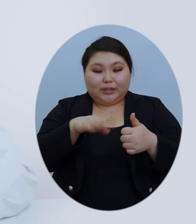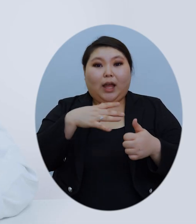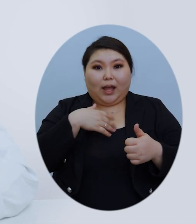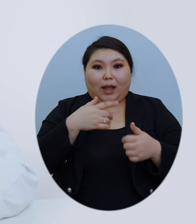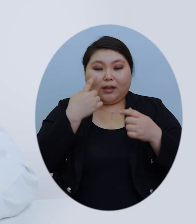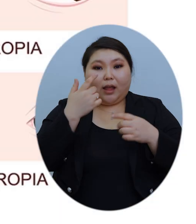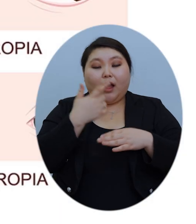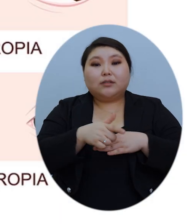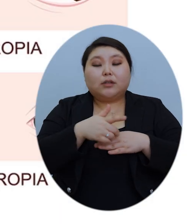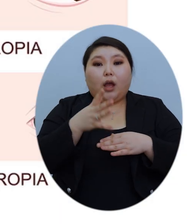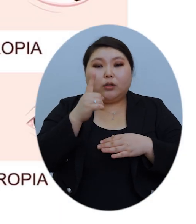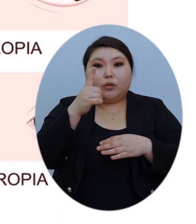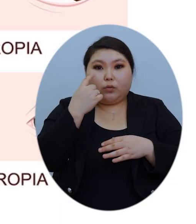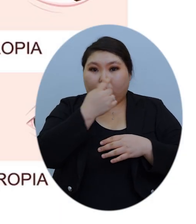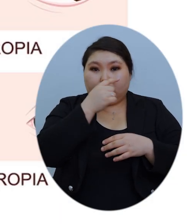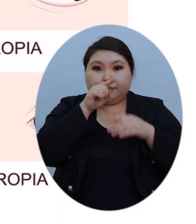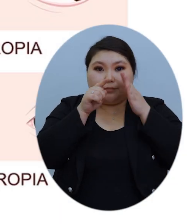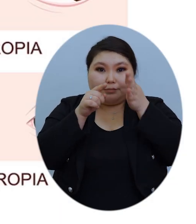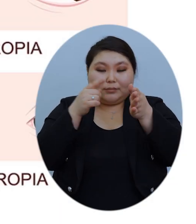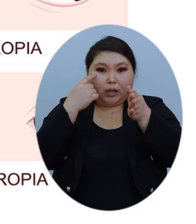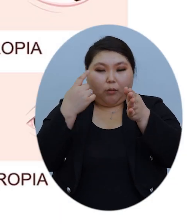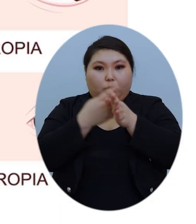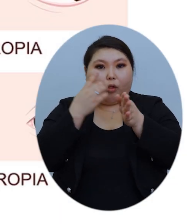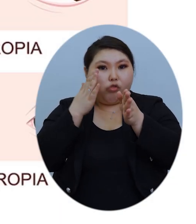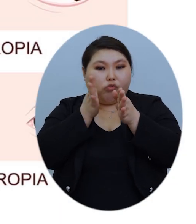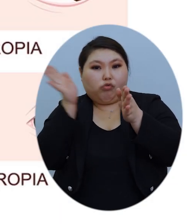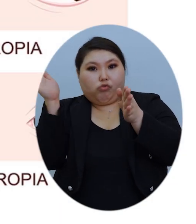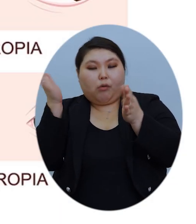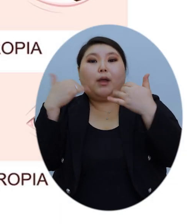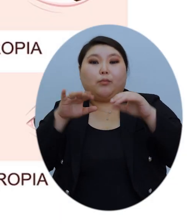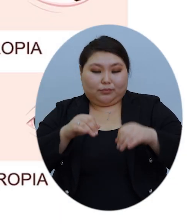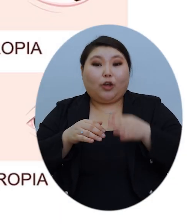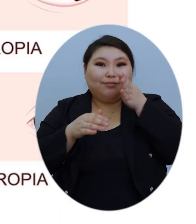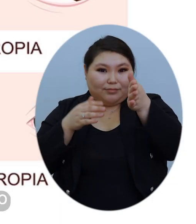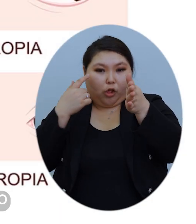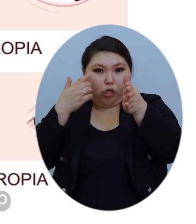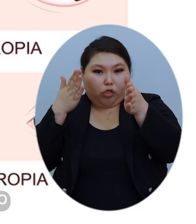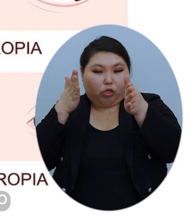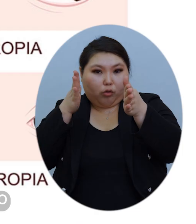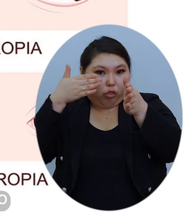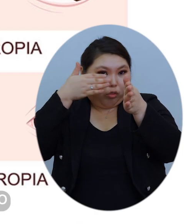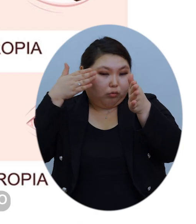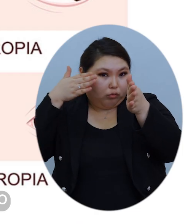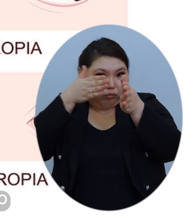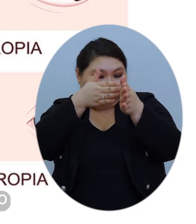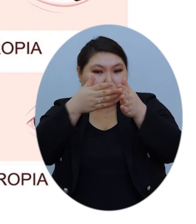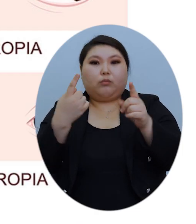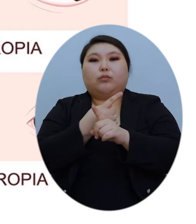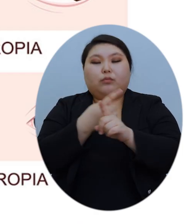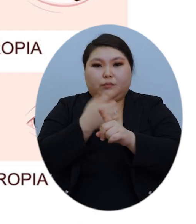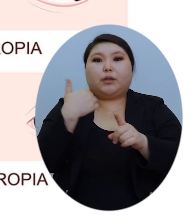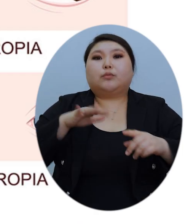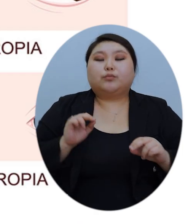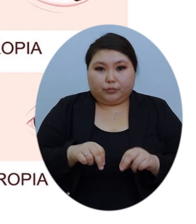гадагшаа хялар буюу нэг нүд урагшаа харахад нөгөө нүд нь гадагшаагаа харж болно. Дотгошоо хялар буюу нэг нүд урагшаа харахад нөгөө нүд дотгошоогоо харж